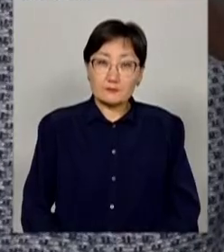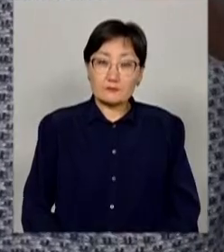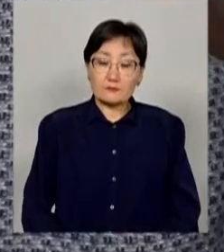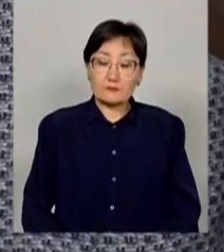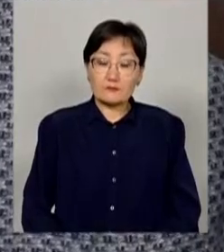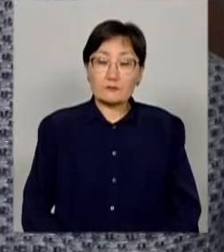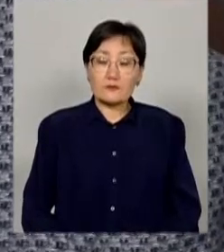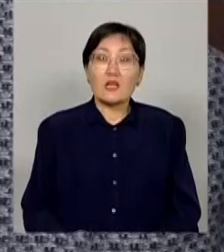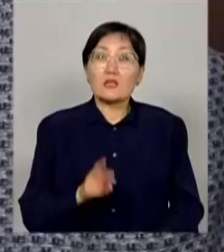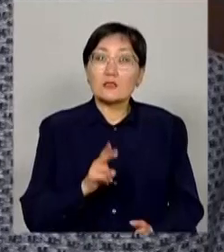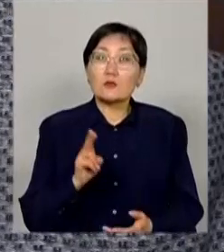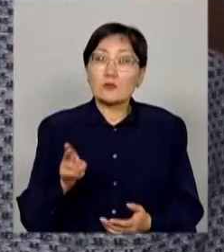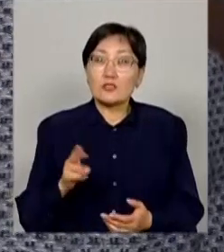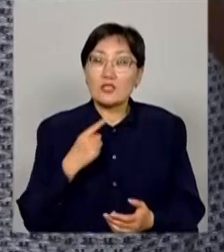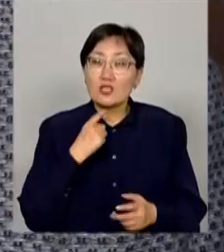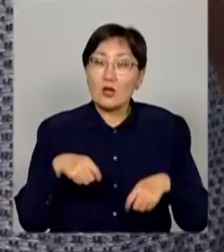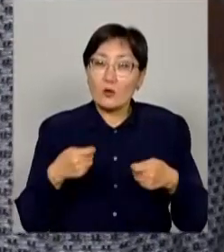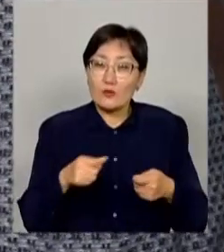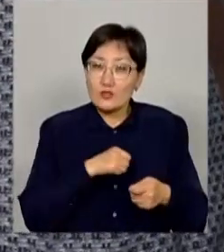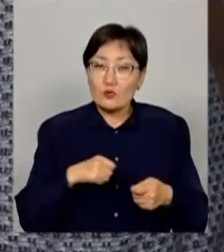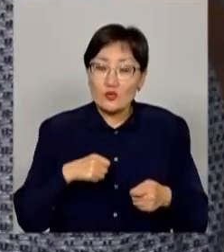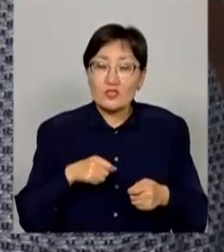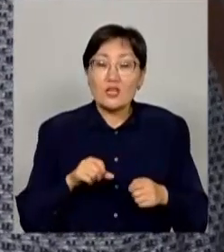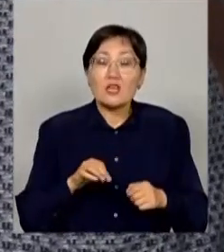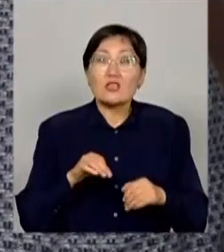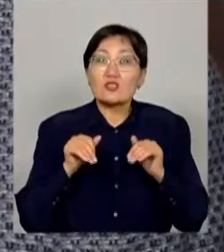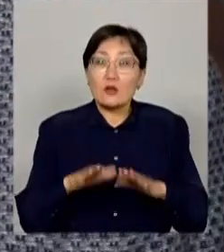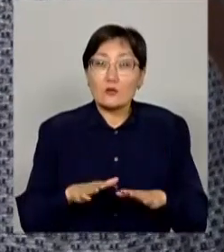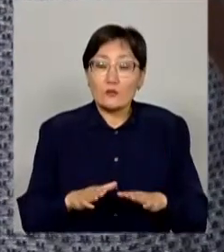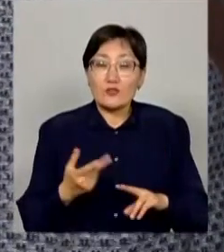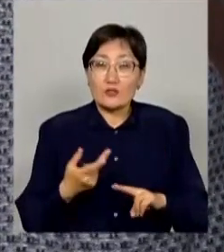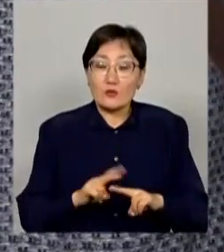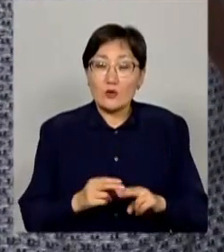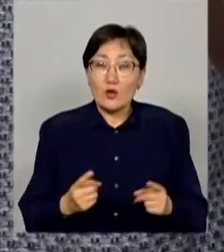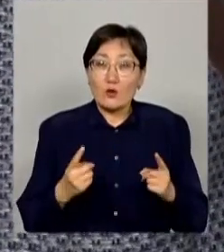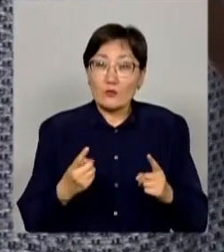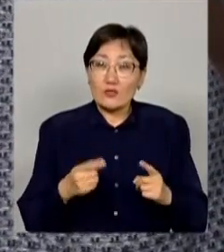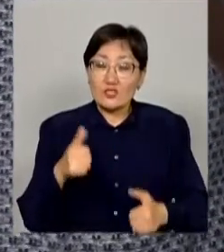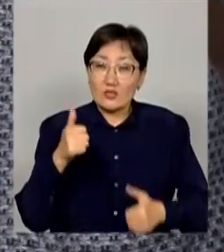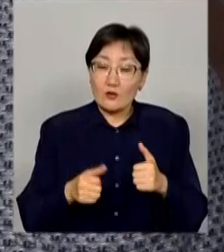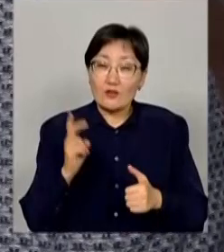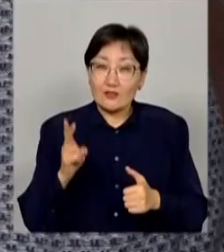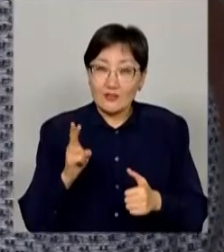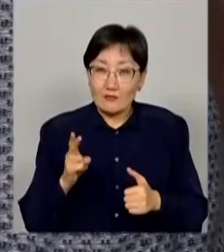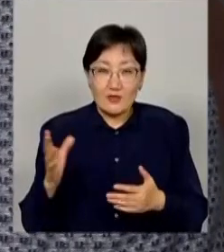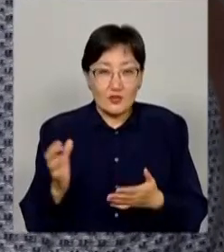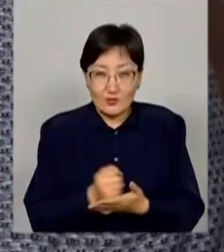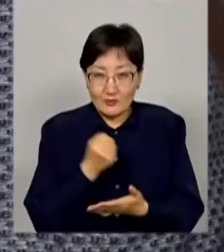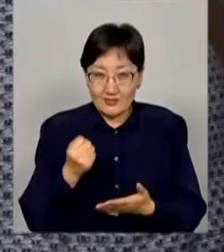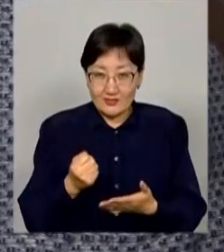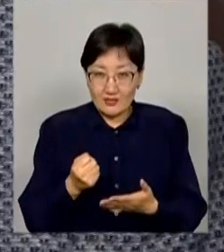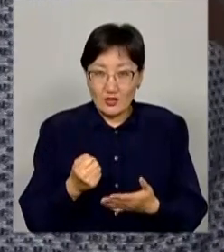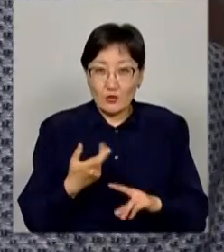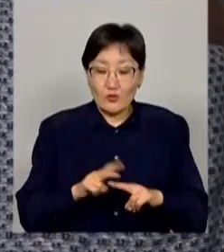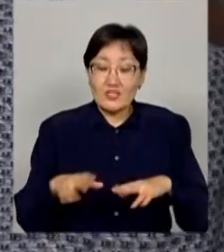Кім кімге дауыс береді, оны өзі шешеді. Кім осындай ұлан ғасыр бәйгеден кімнің аты бірінші келеді,